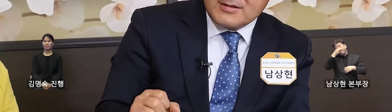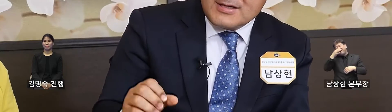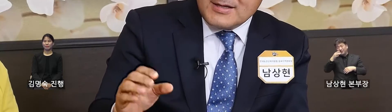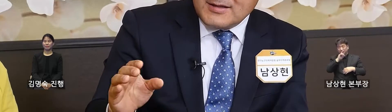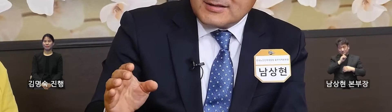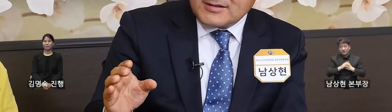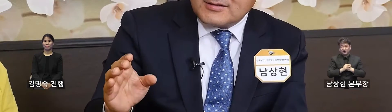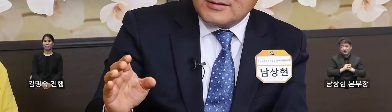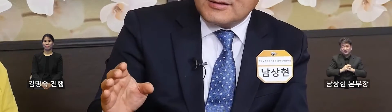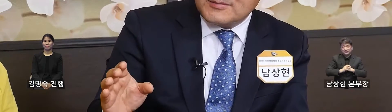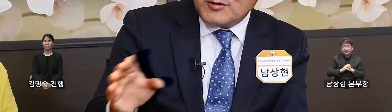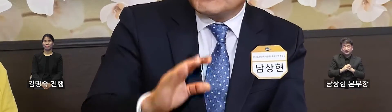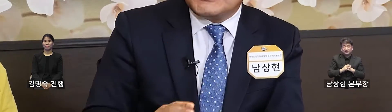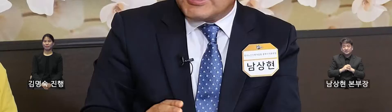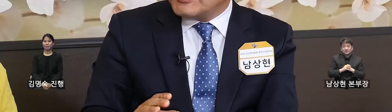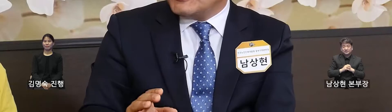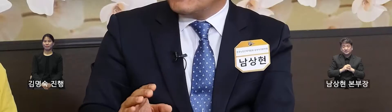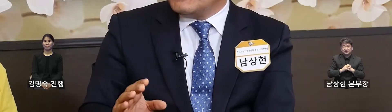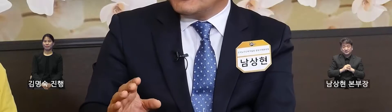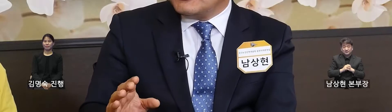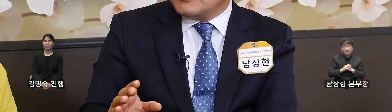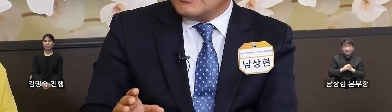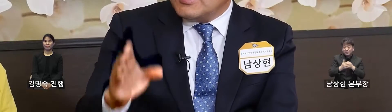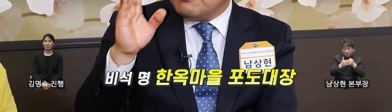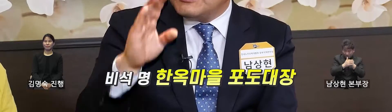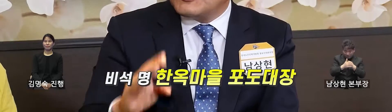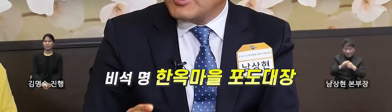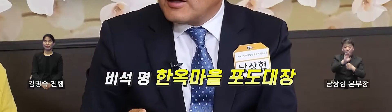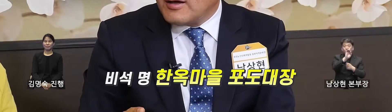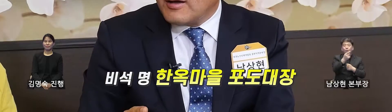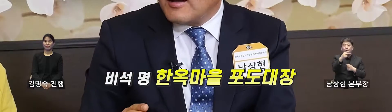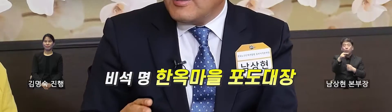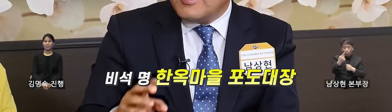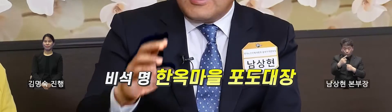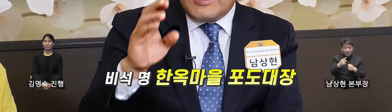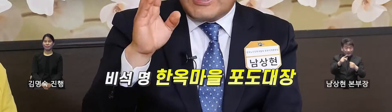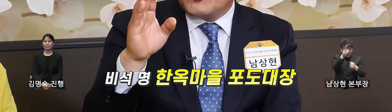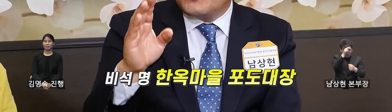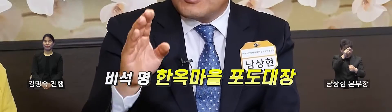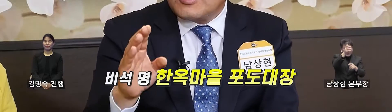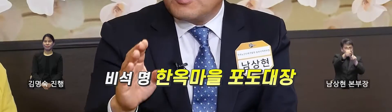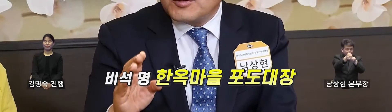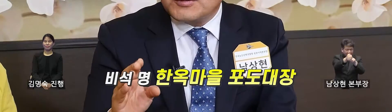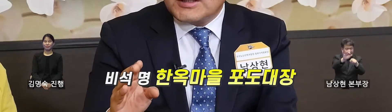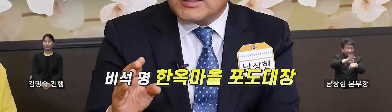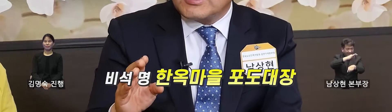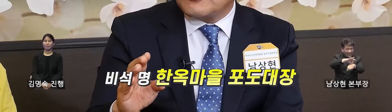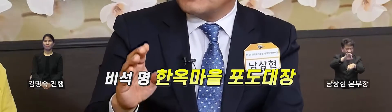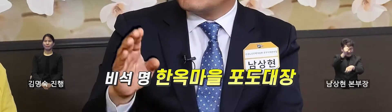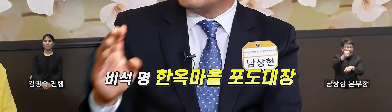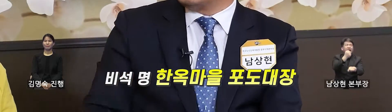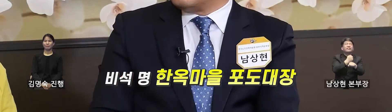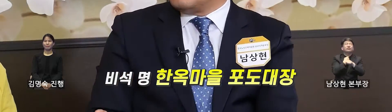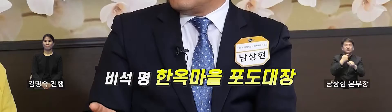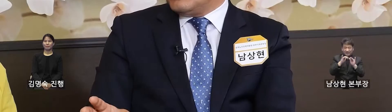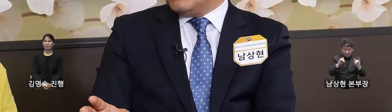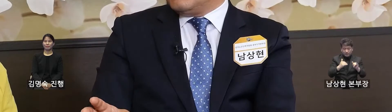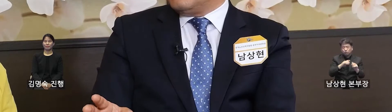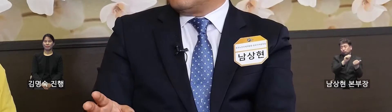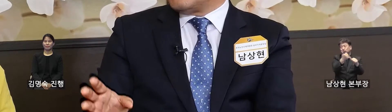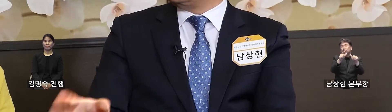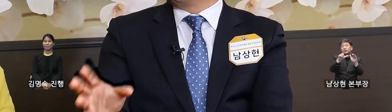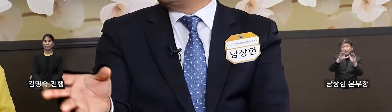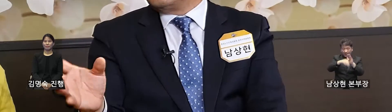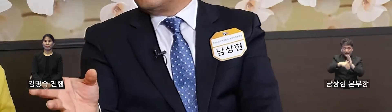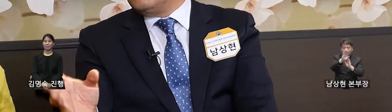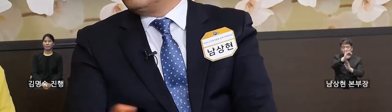그래서 그 포도대장 하시는 분이 비석에다가 한옥마을 포도대장이라고 해서 써달라고 그렇게